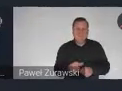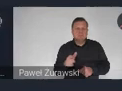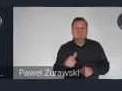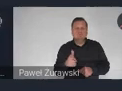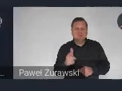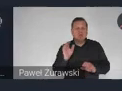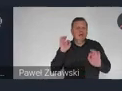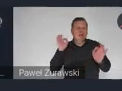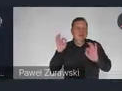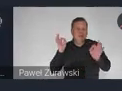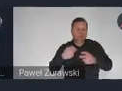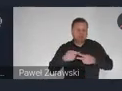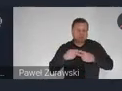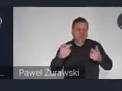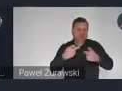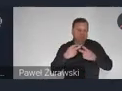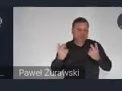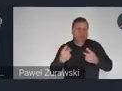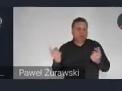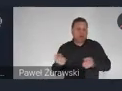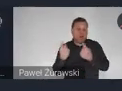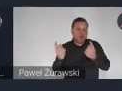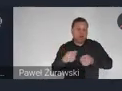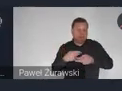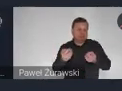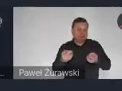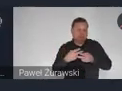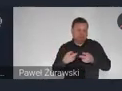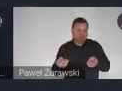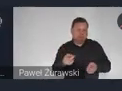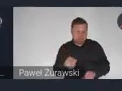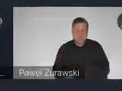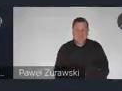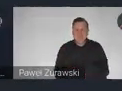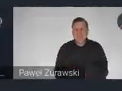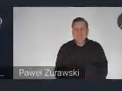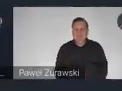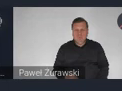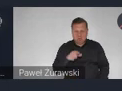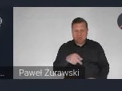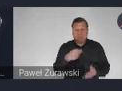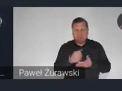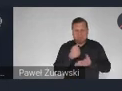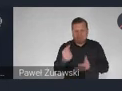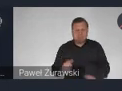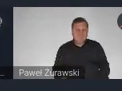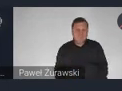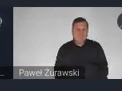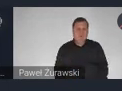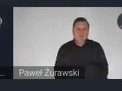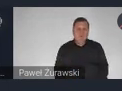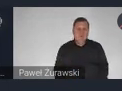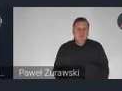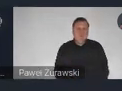informowaniem czy promowaniem tej koncepcji mogą również